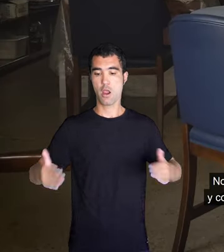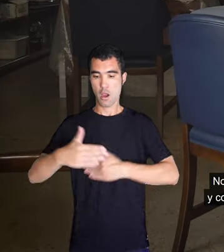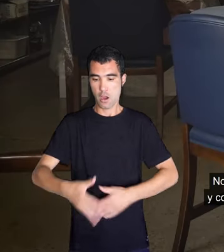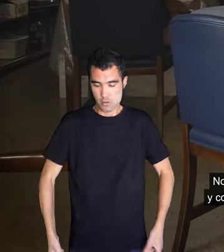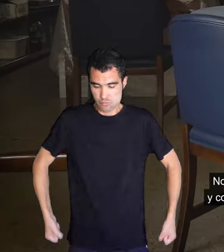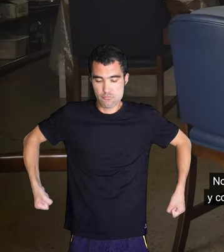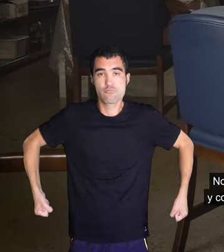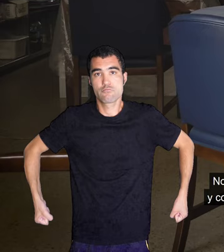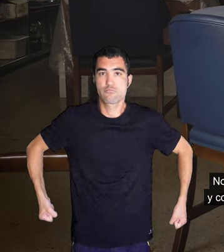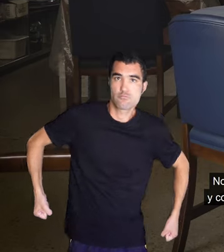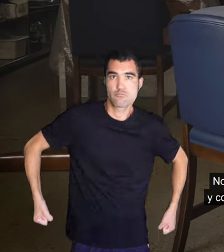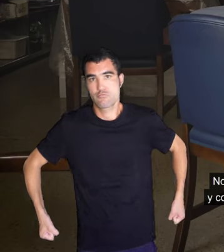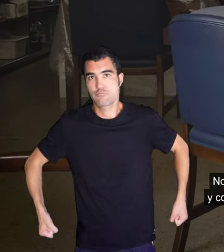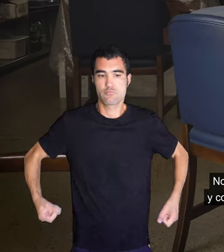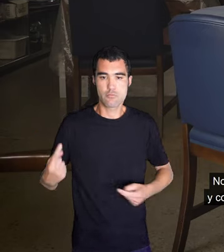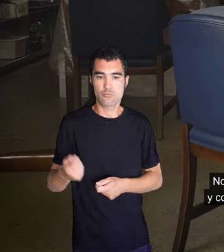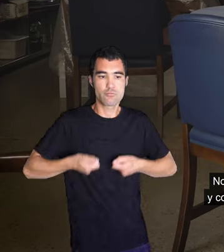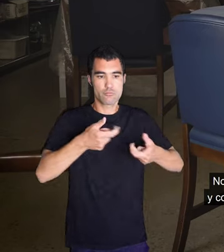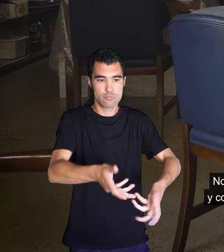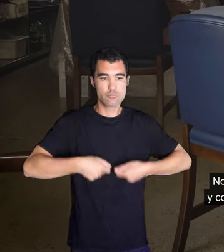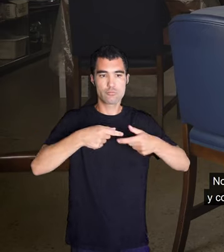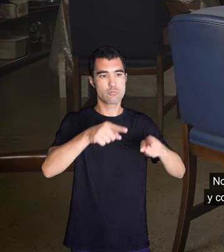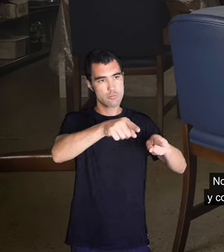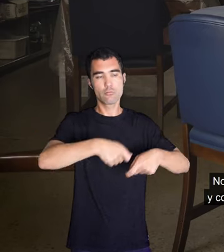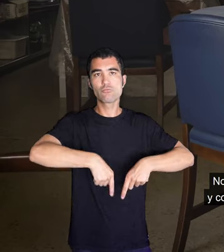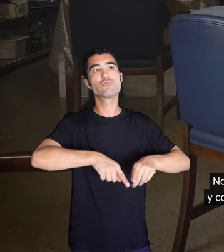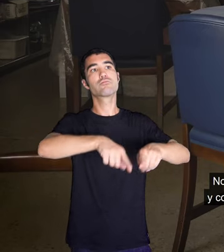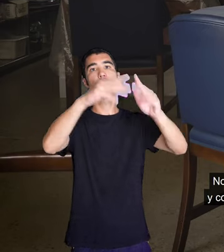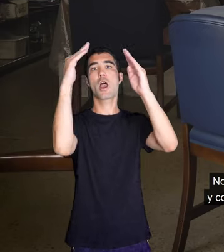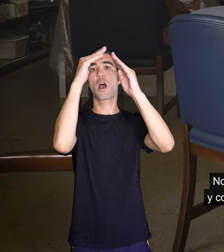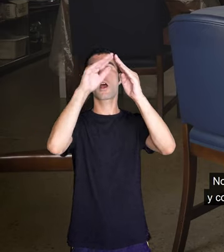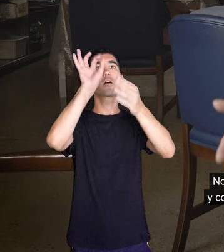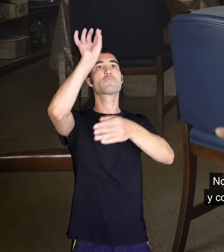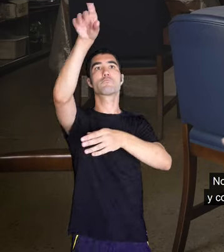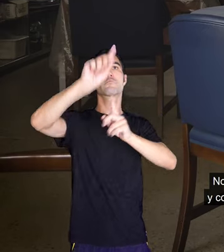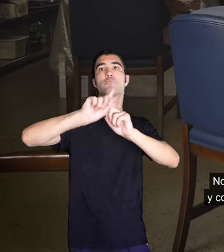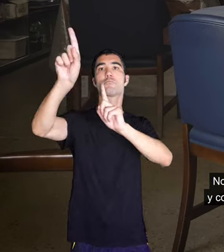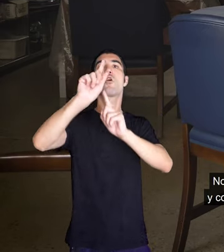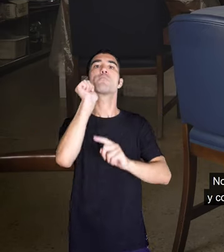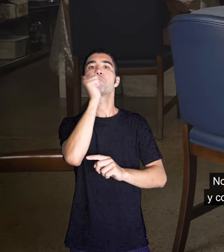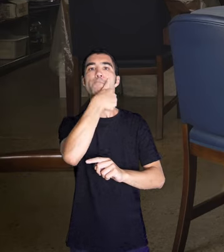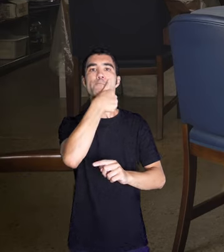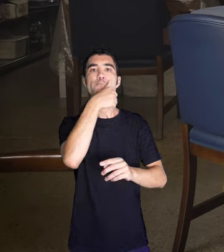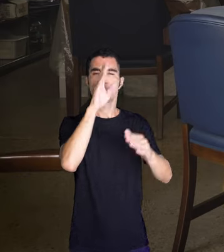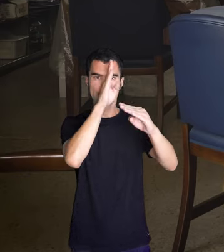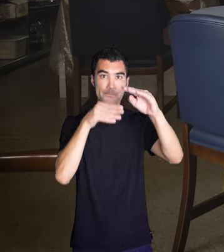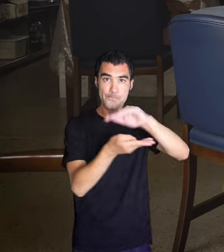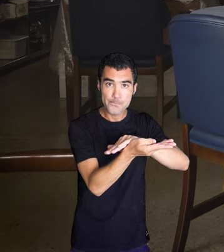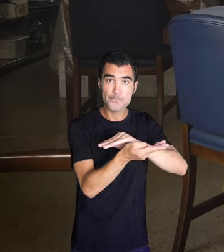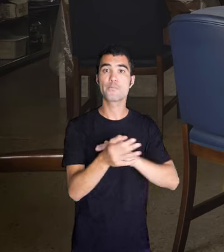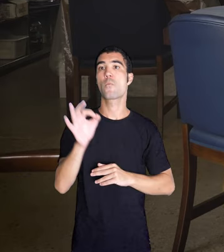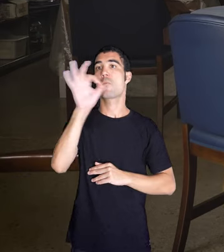caixeta, dues caixetes, i ho pujaven a domicili. On és secret, els